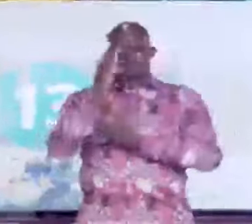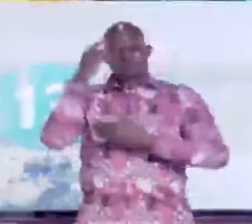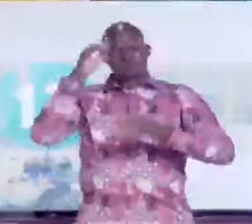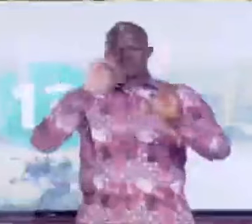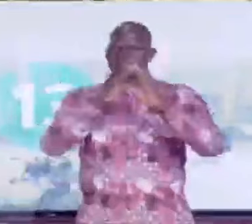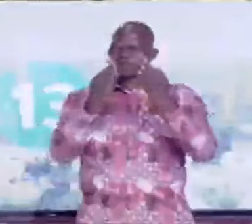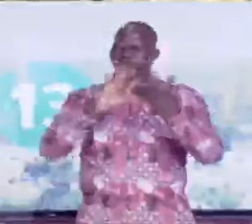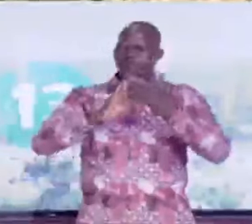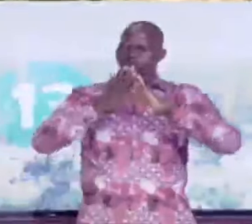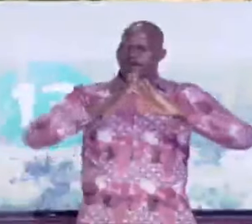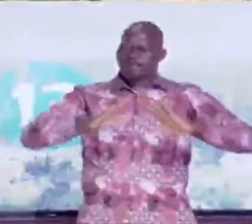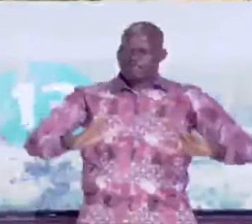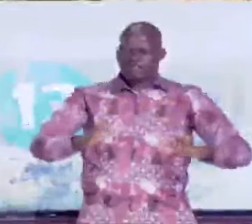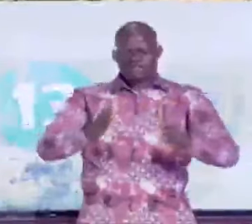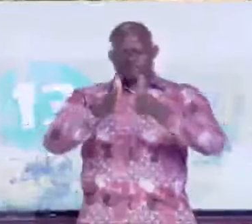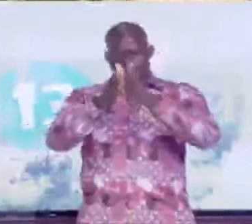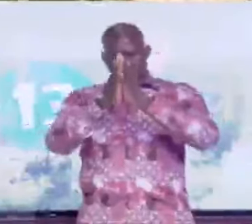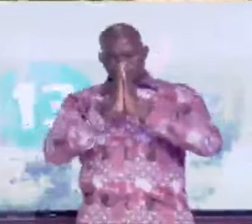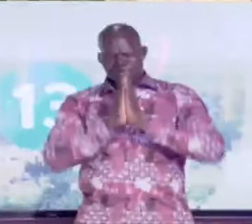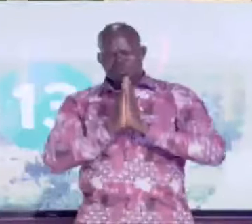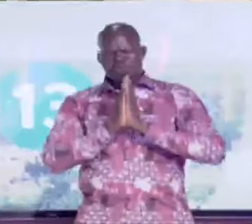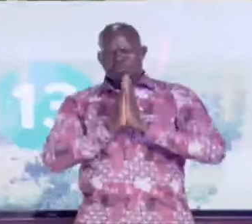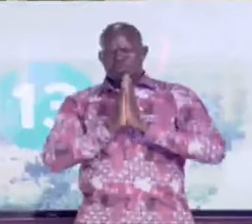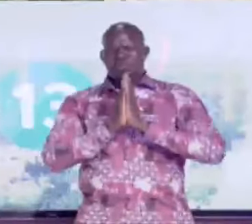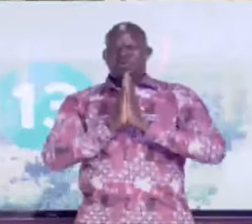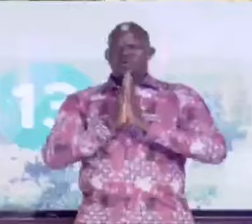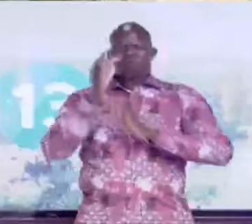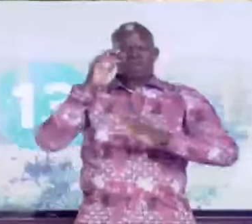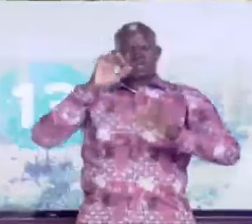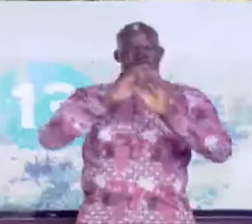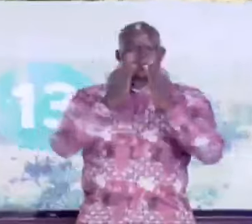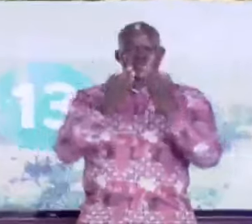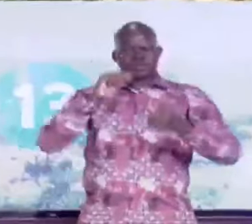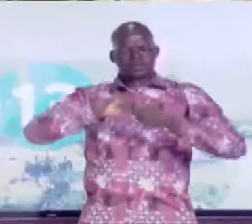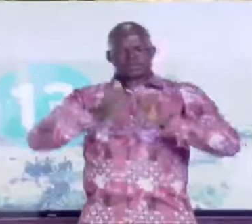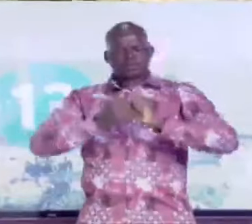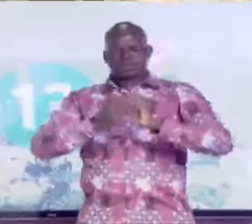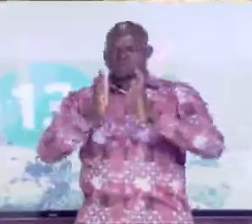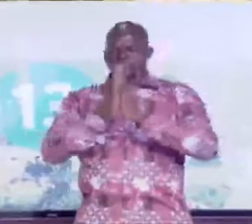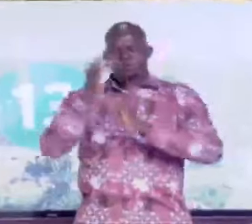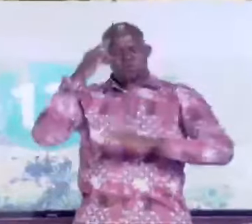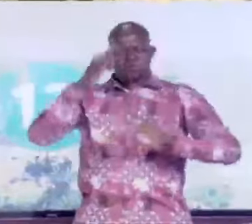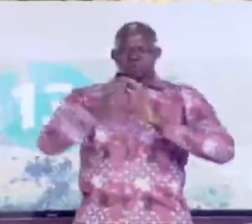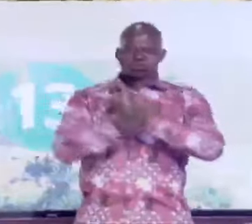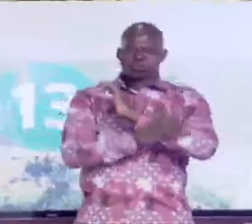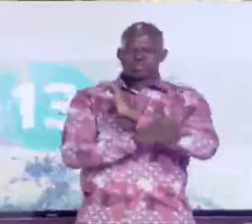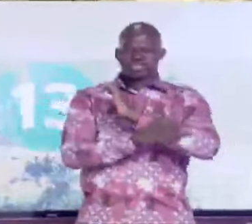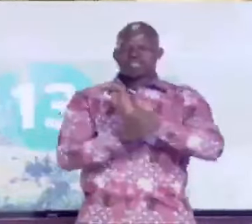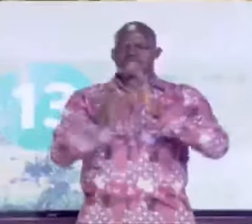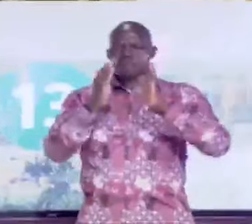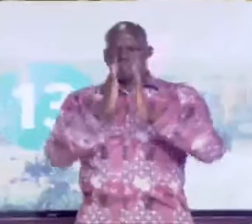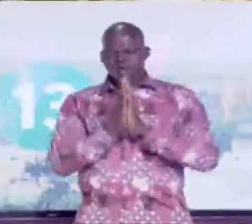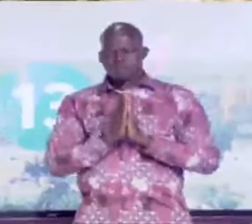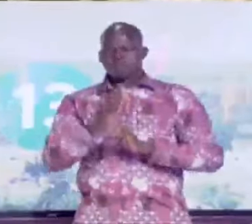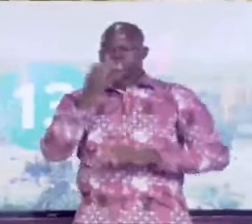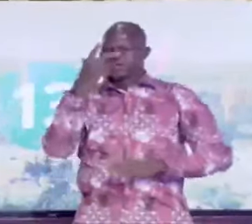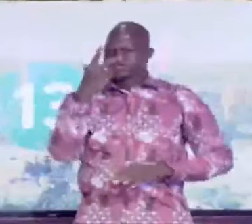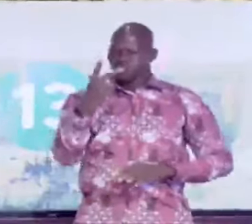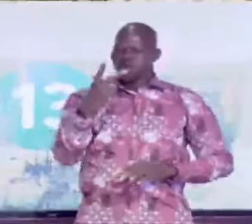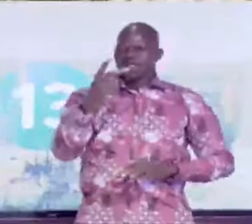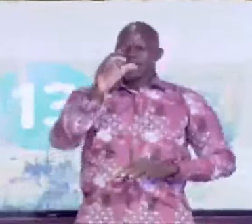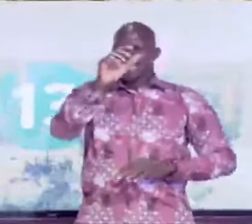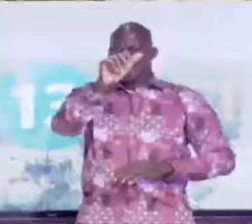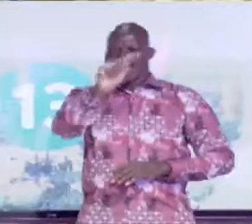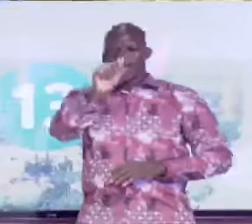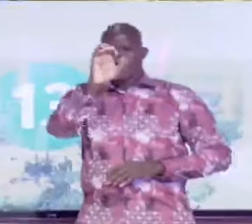en paix, implorer sa miséricorde pour les familles en difficulté, prier pour notre nation, prier pour les 3 États qui nous sont